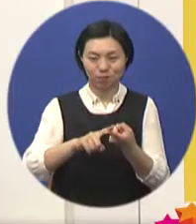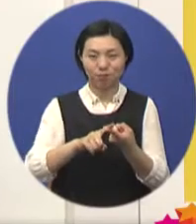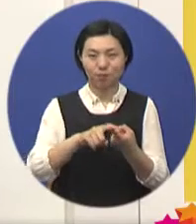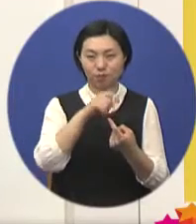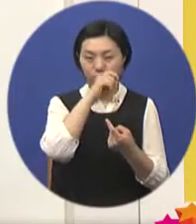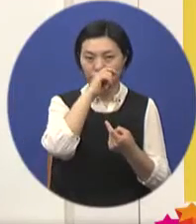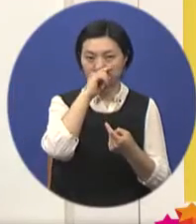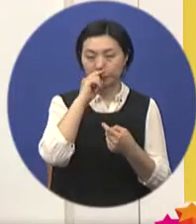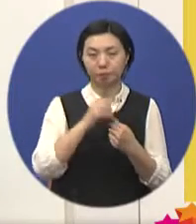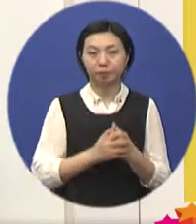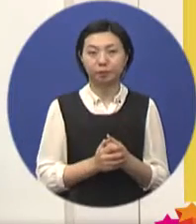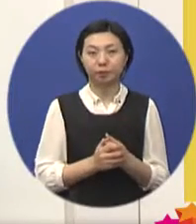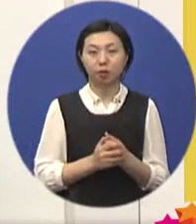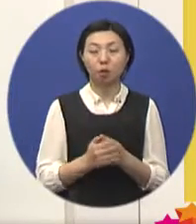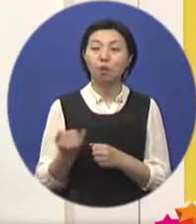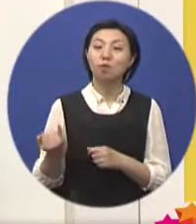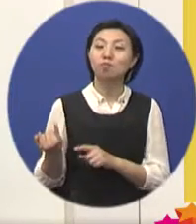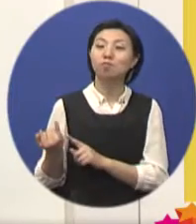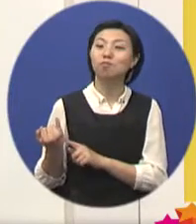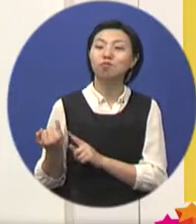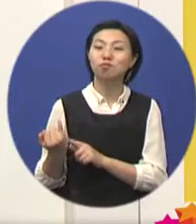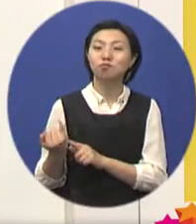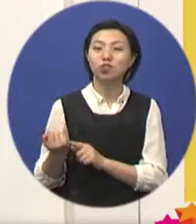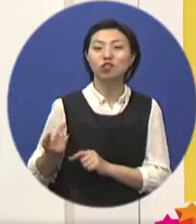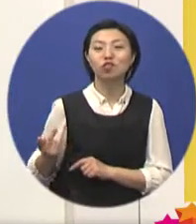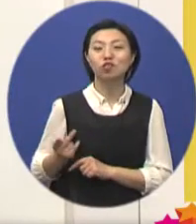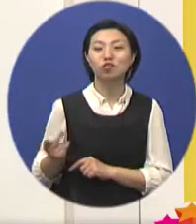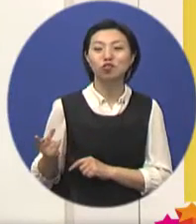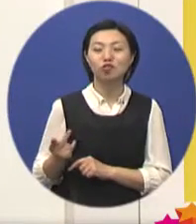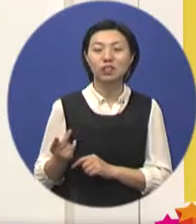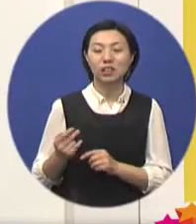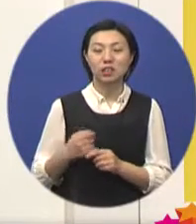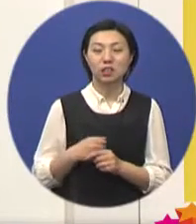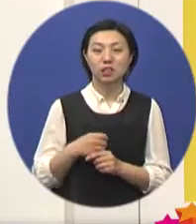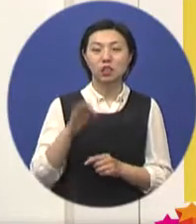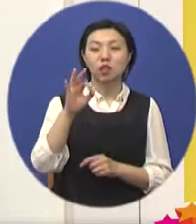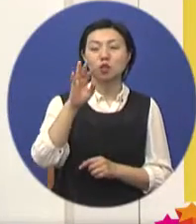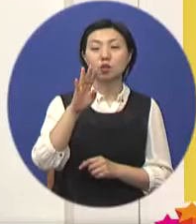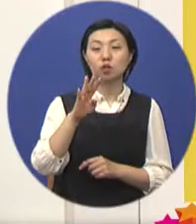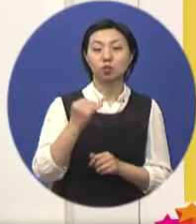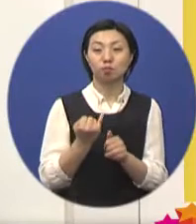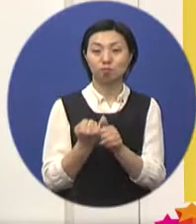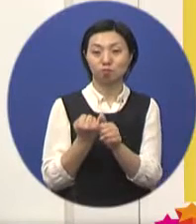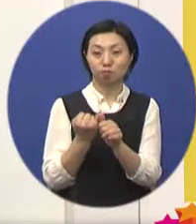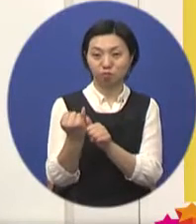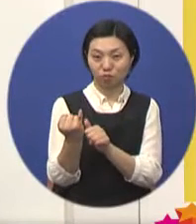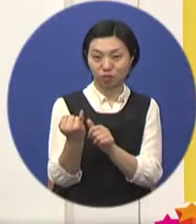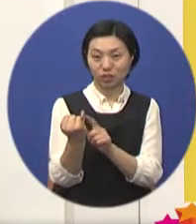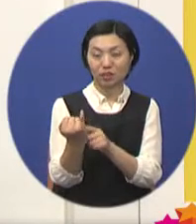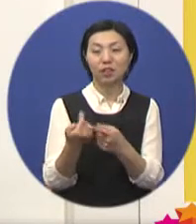이제 그 부인하고 영감 할머니 둘이 삽니다. 그러시는데 그 부인에게 예.